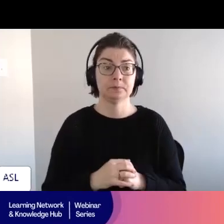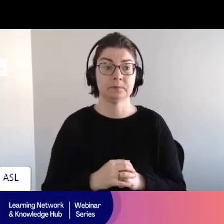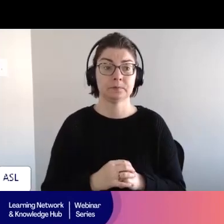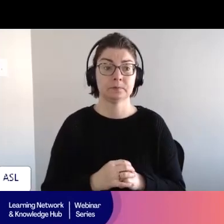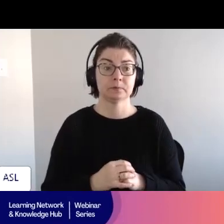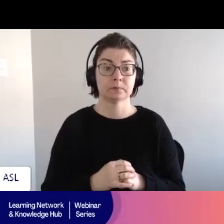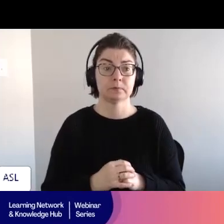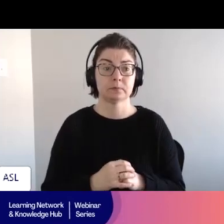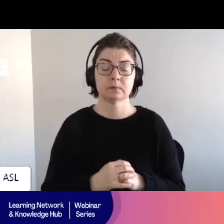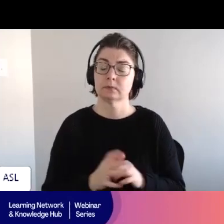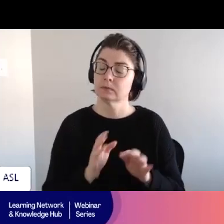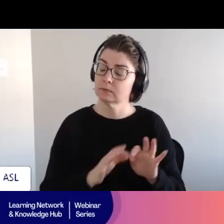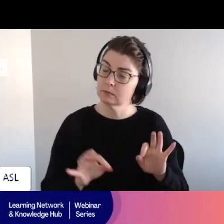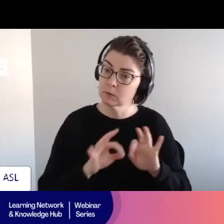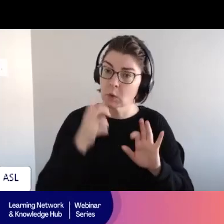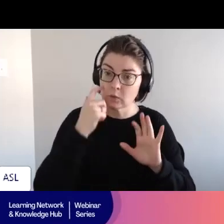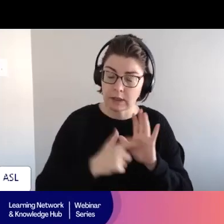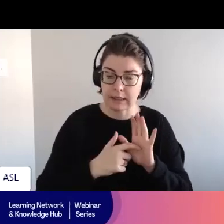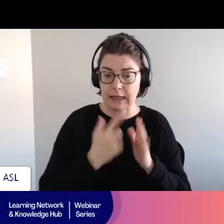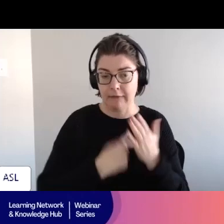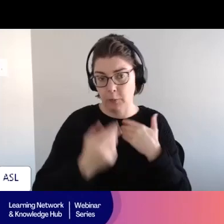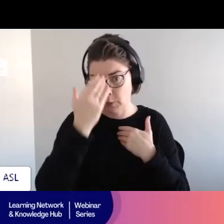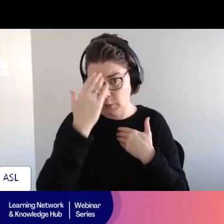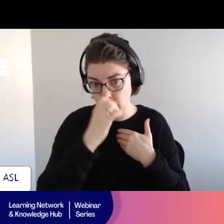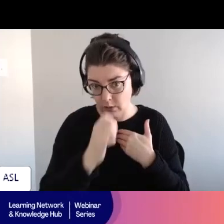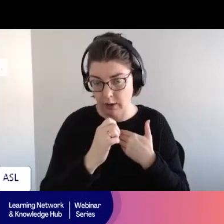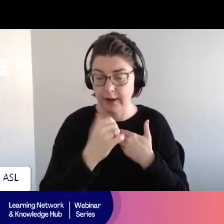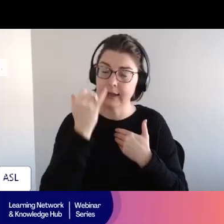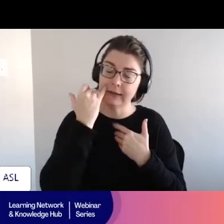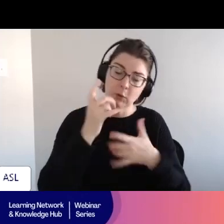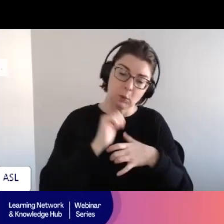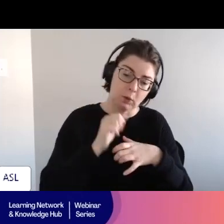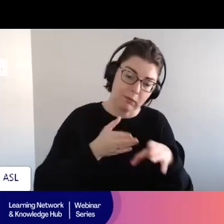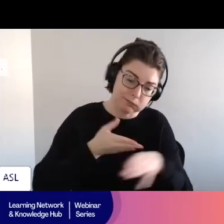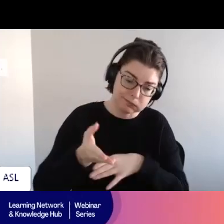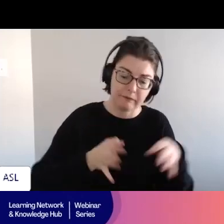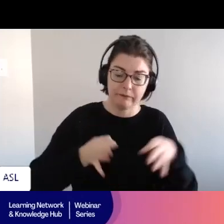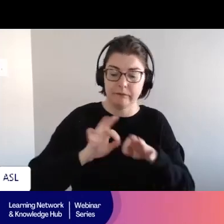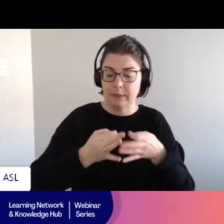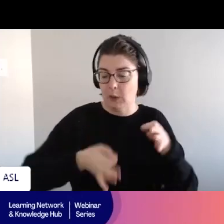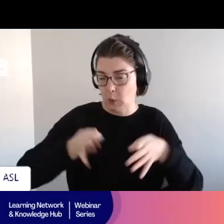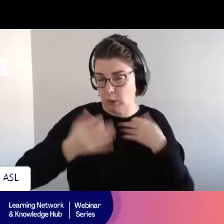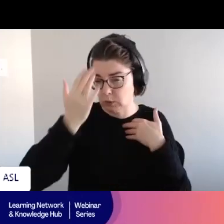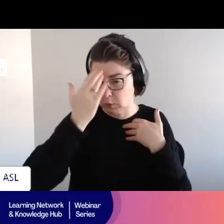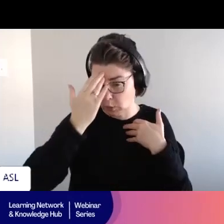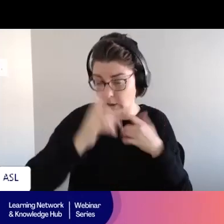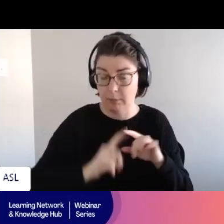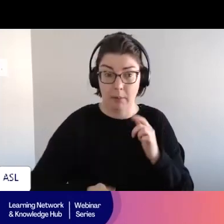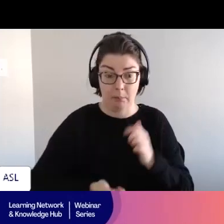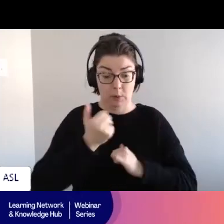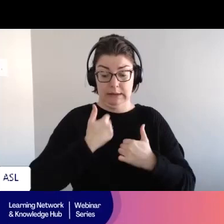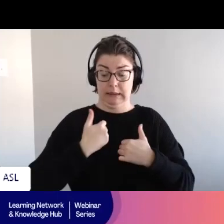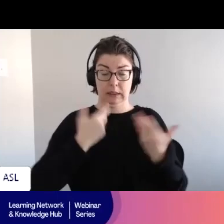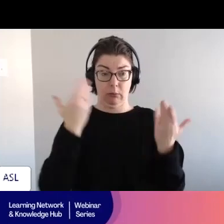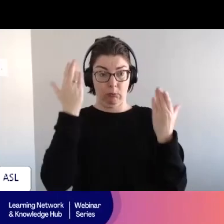il est important de reconnaître et ce n'est pas tout le monde qu'il sait mais ceux qui travaillent dans les tribunaux de la famille